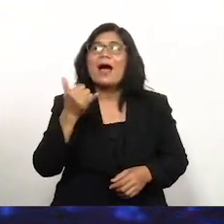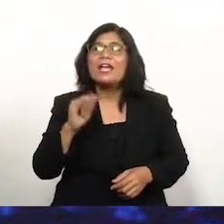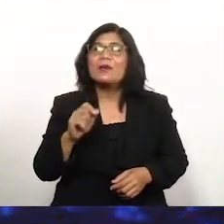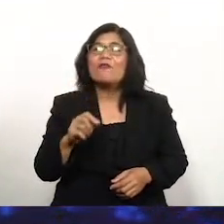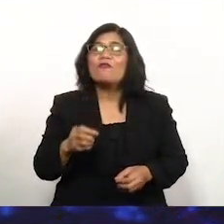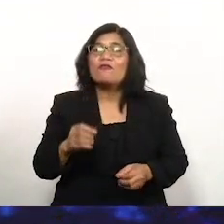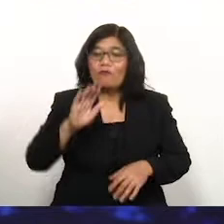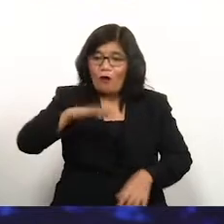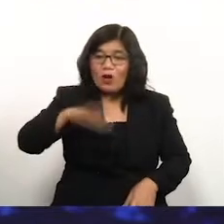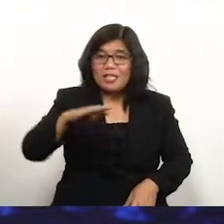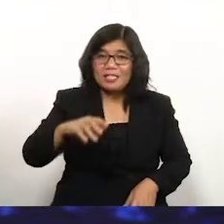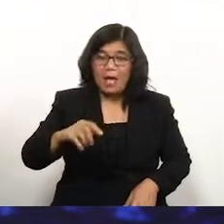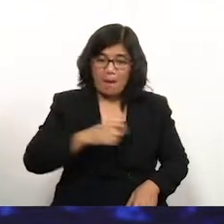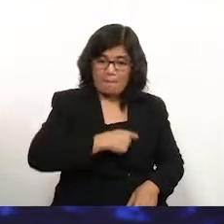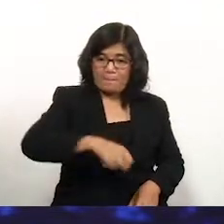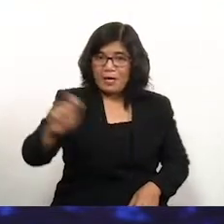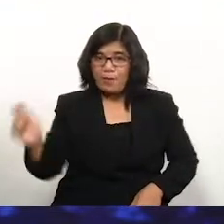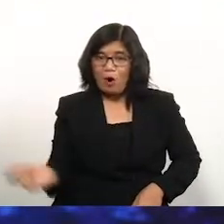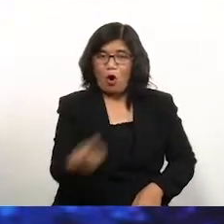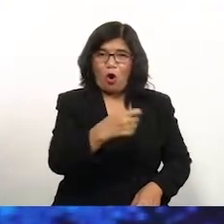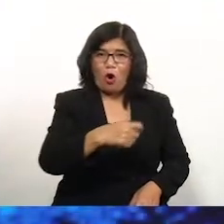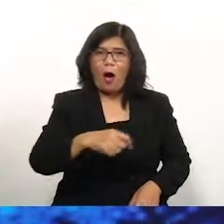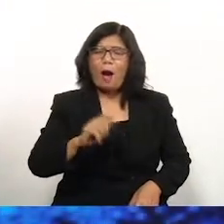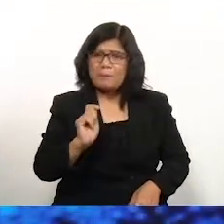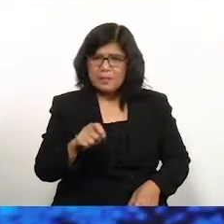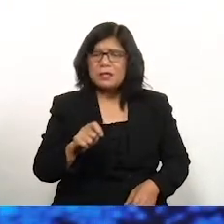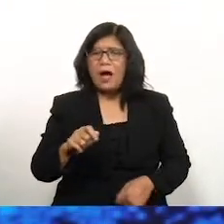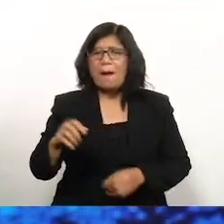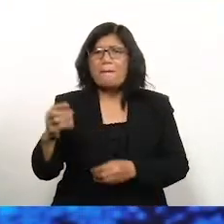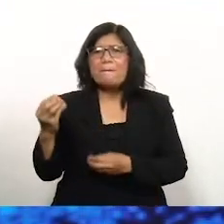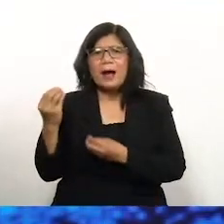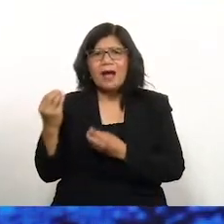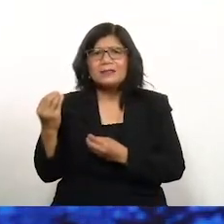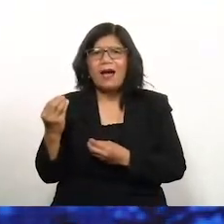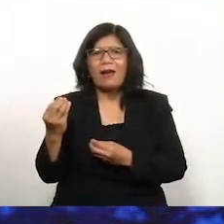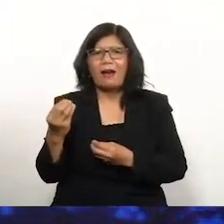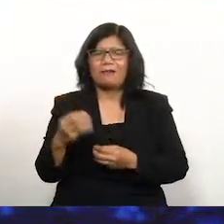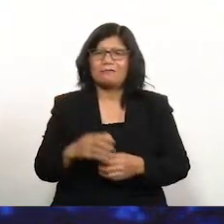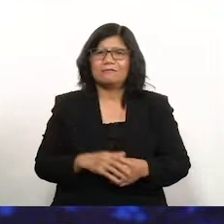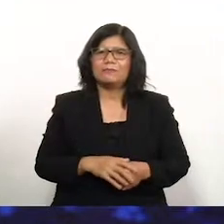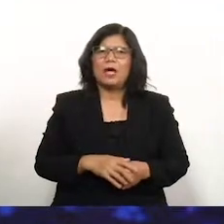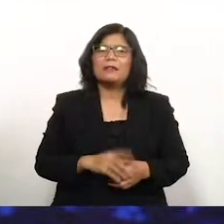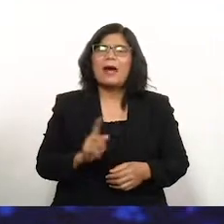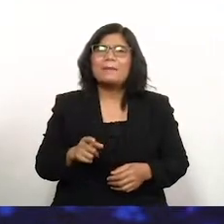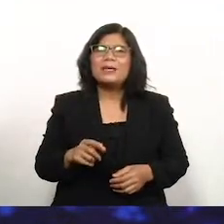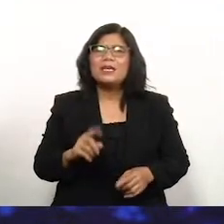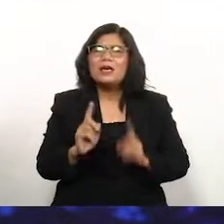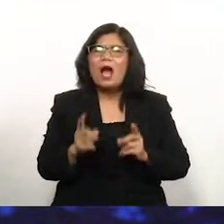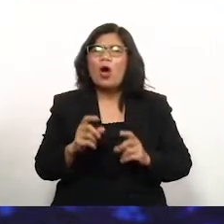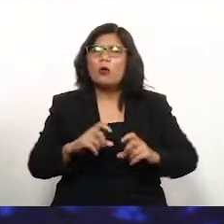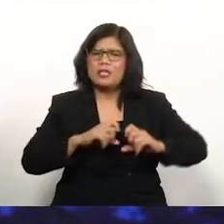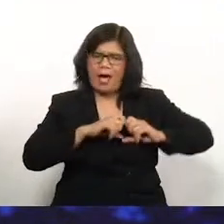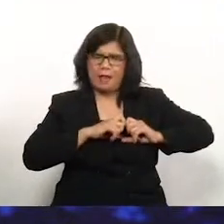main pingpong saya bisa main tenis meja saya bisa mengajarkan bermain tenis meja hai tapi kalau di hati